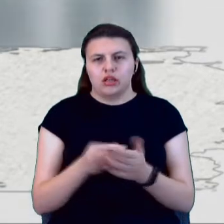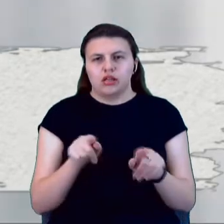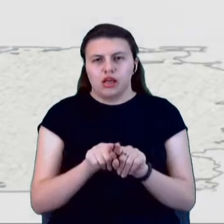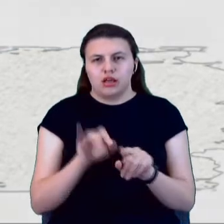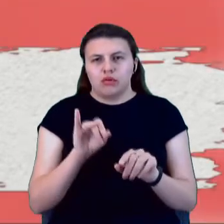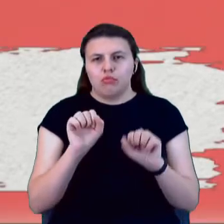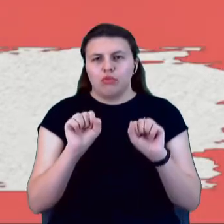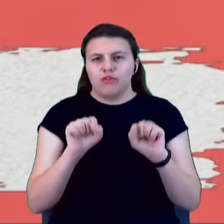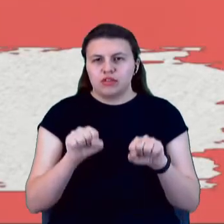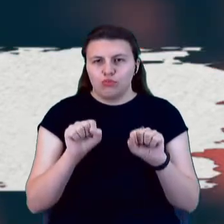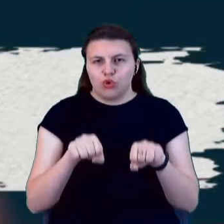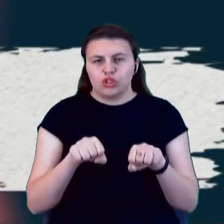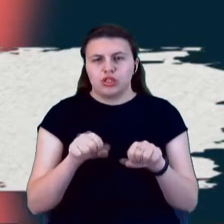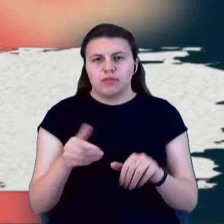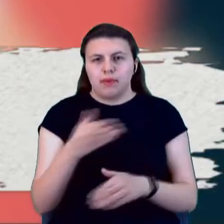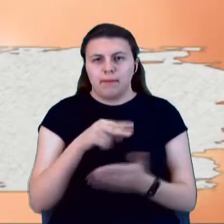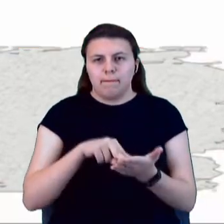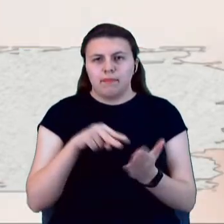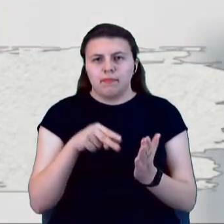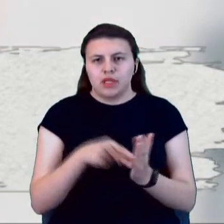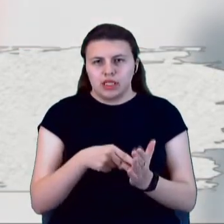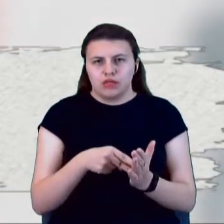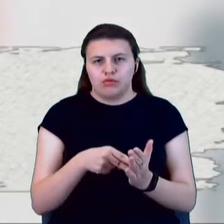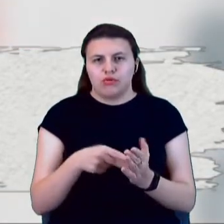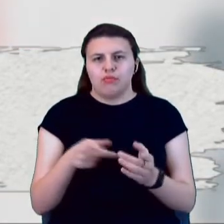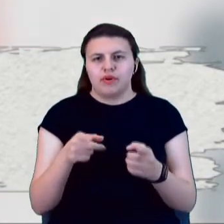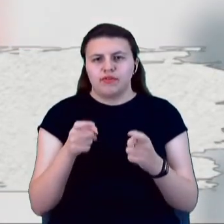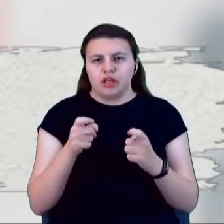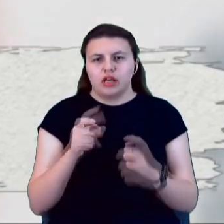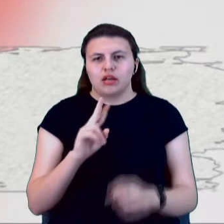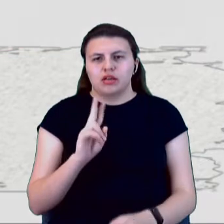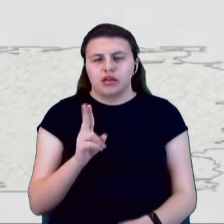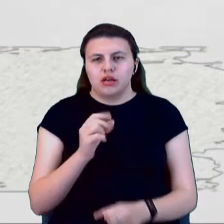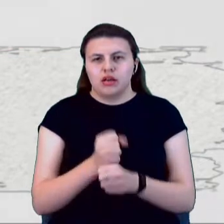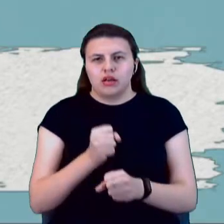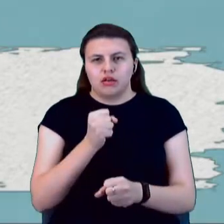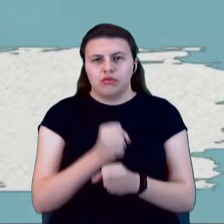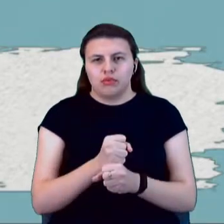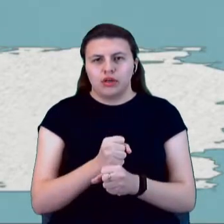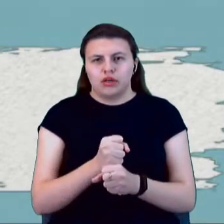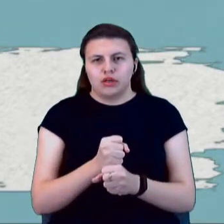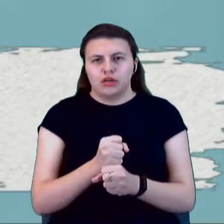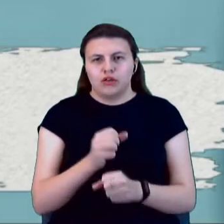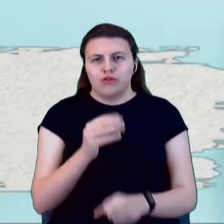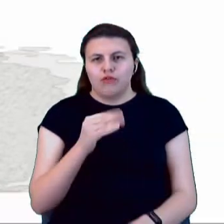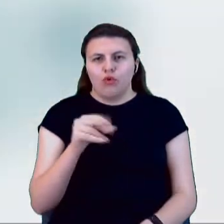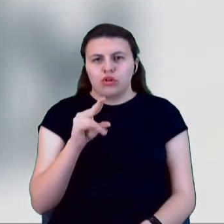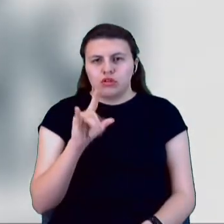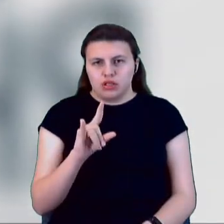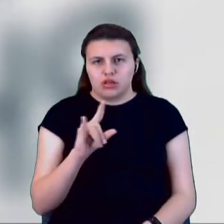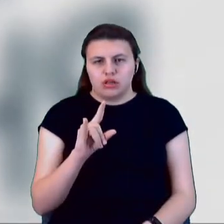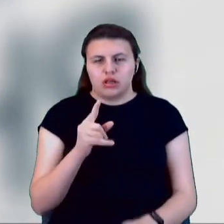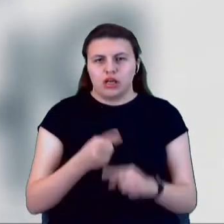возможности мы планируем привлекать к работе и создавать фонды, которые